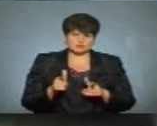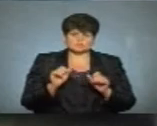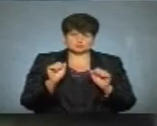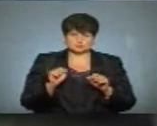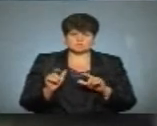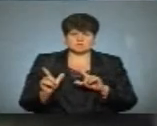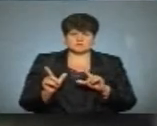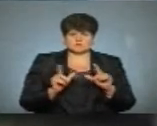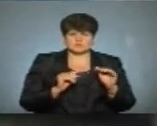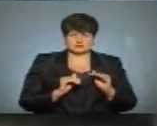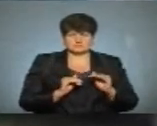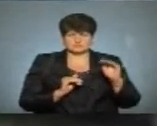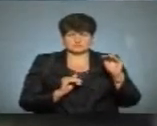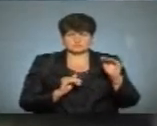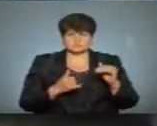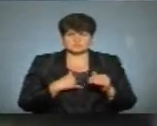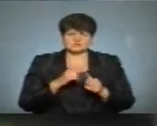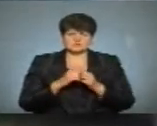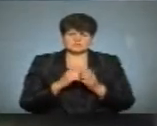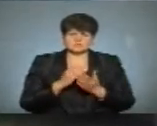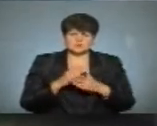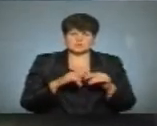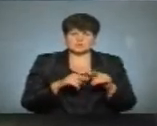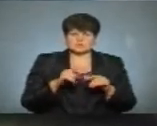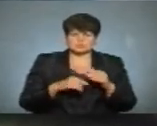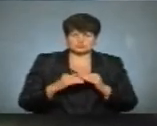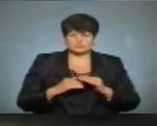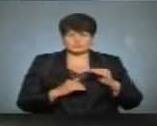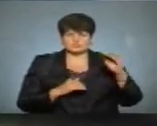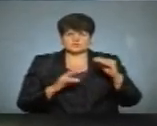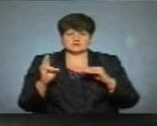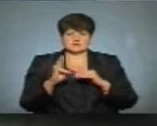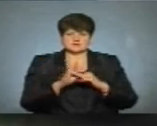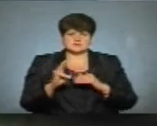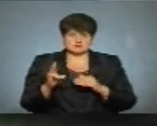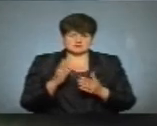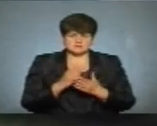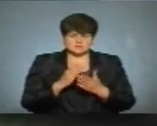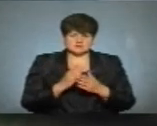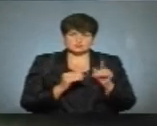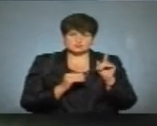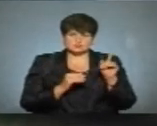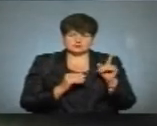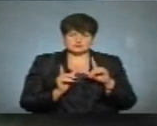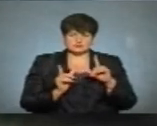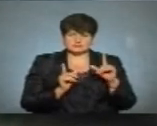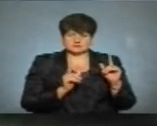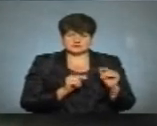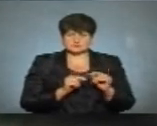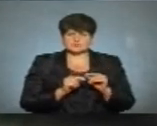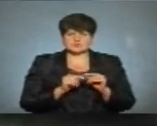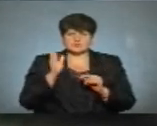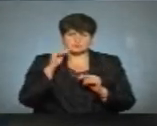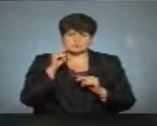десь виїхати вище. Просто у нас є, кожен має десь родину, вище туди, де церква, там, де туди, де аж на виїзди, там вище, вода туди